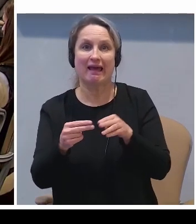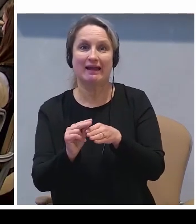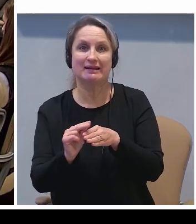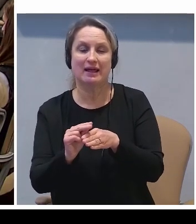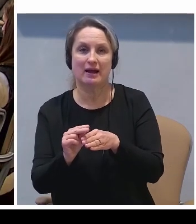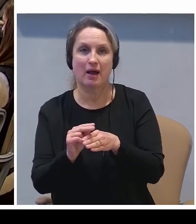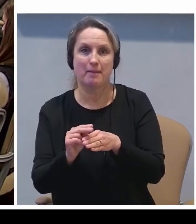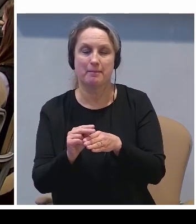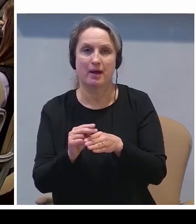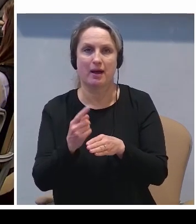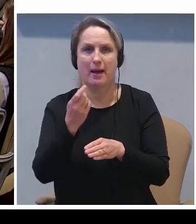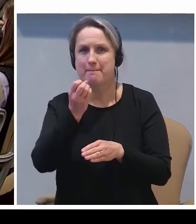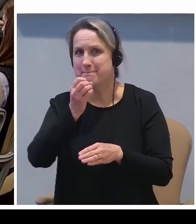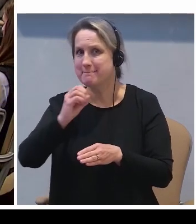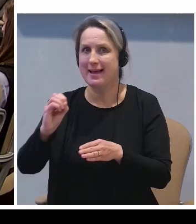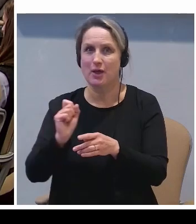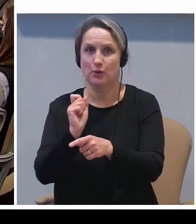Kas riigid saavad seda endale lubada?